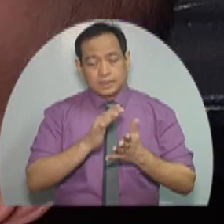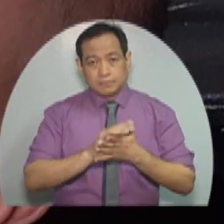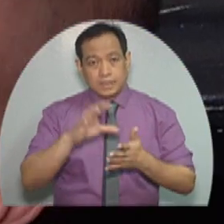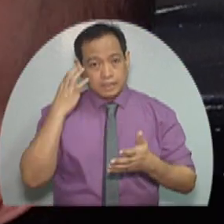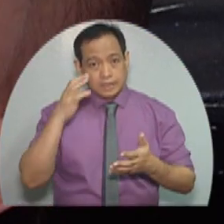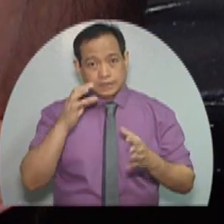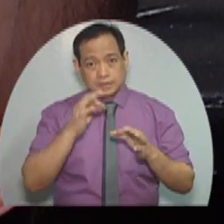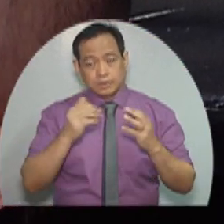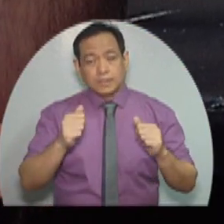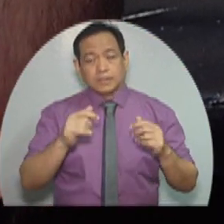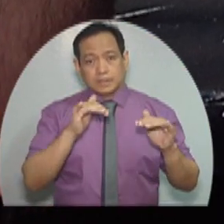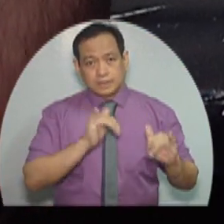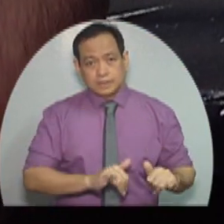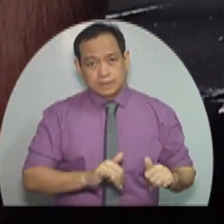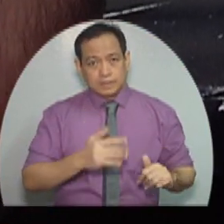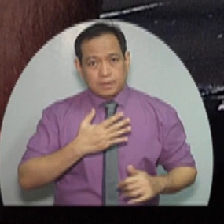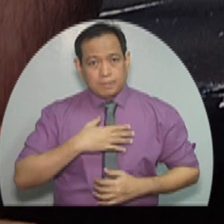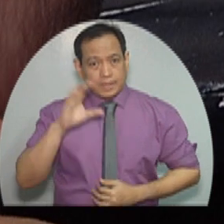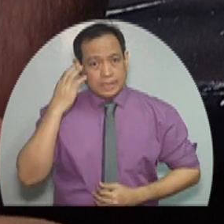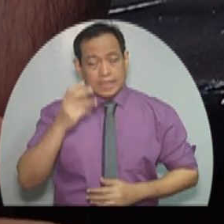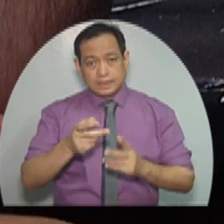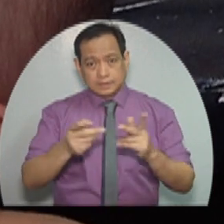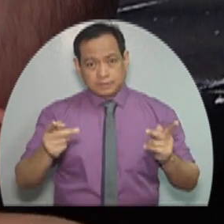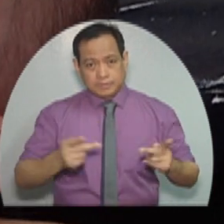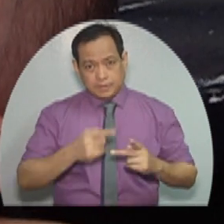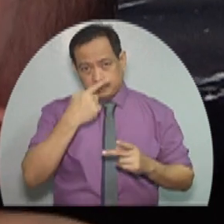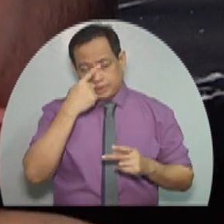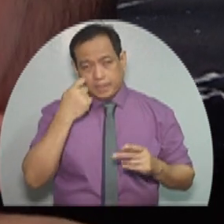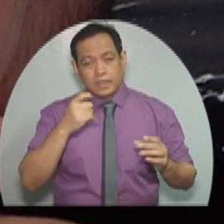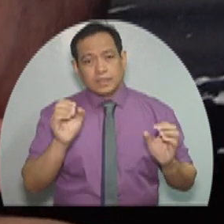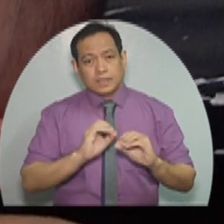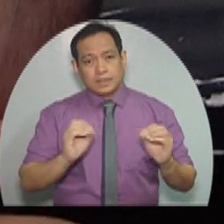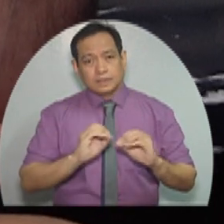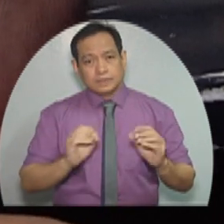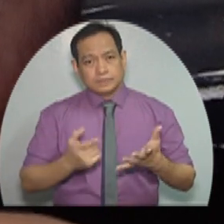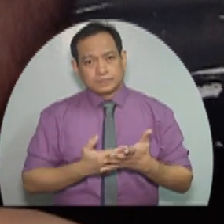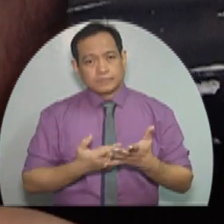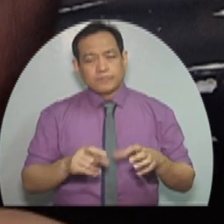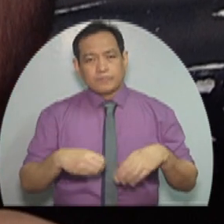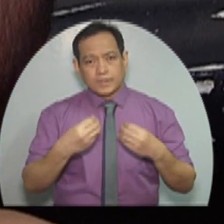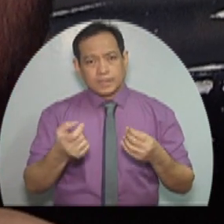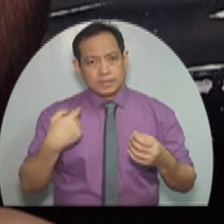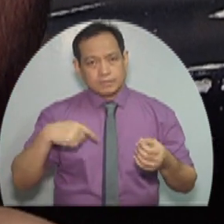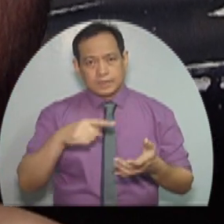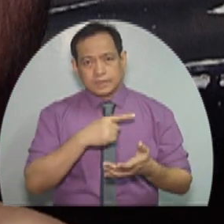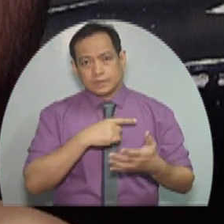sa pinsan ko kung pwede sa kanya muna kami makituloy. Kasi wala naman daw pong gumagamit. Sa ngayon